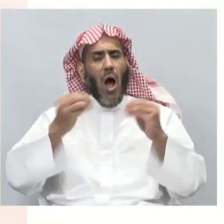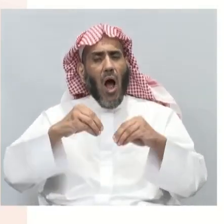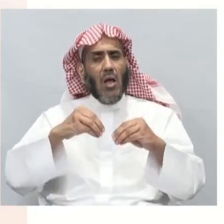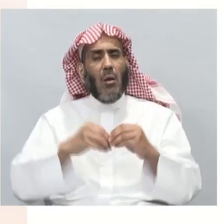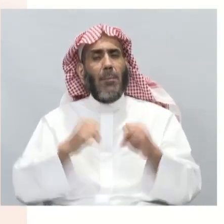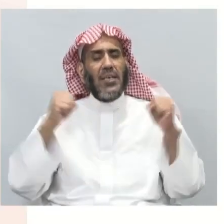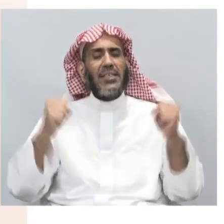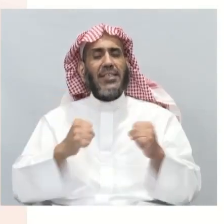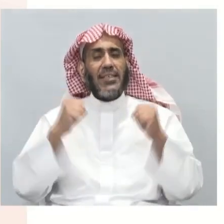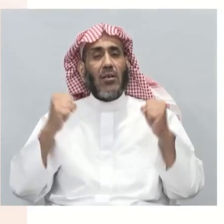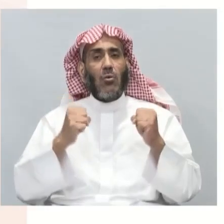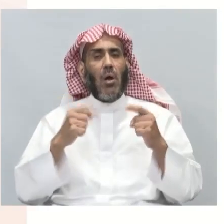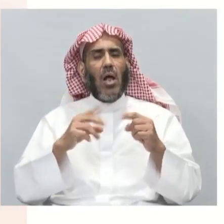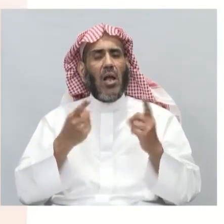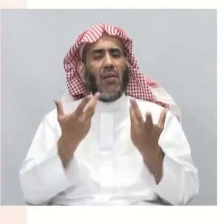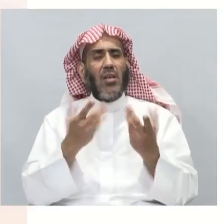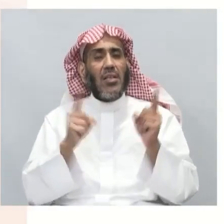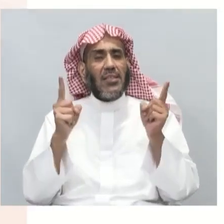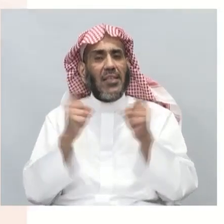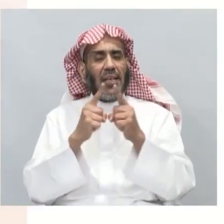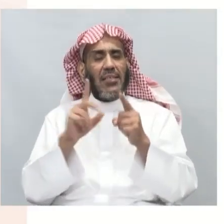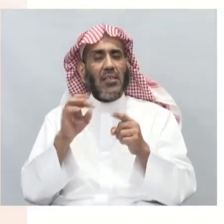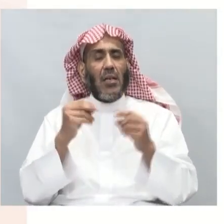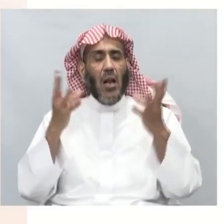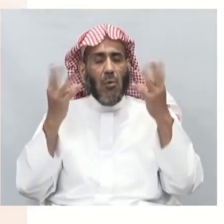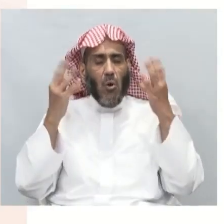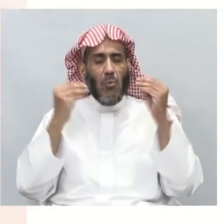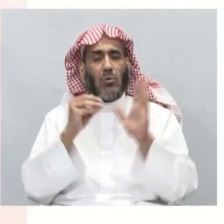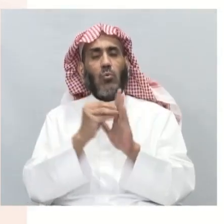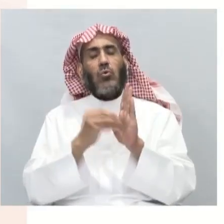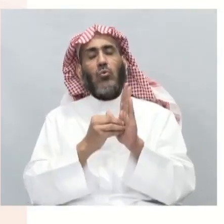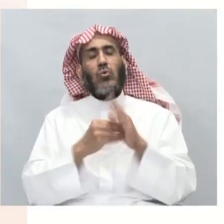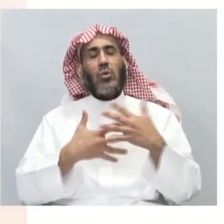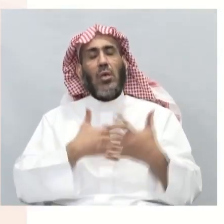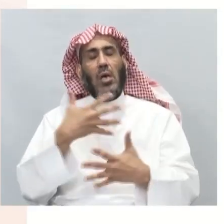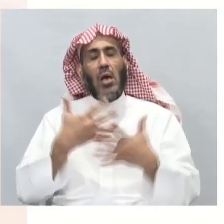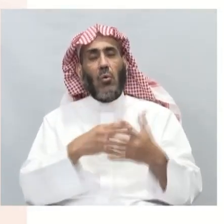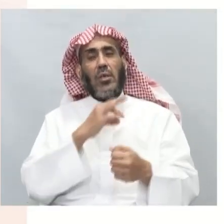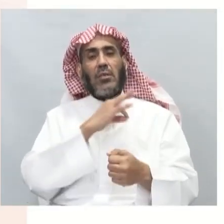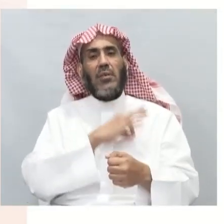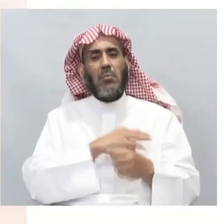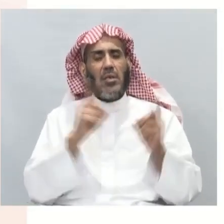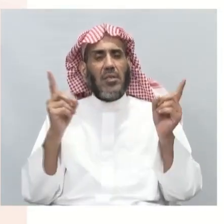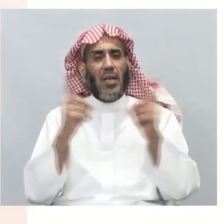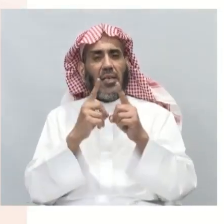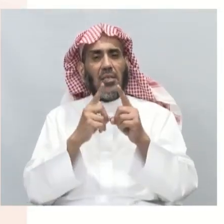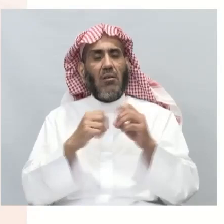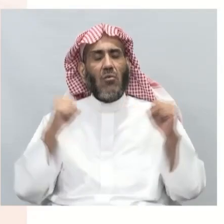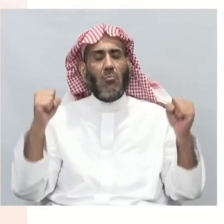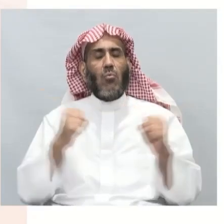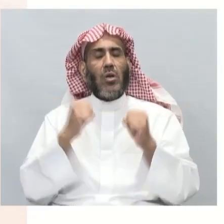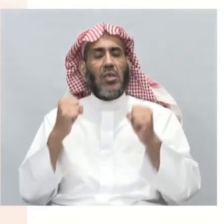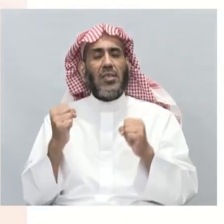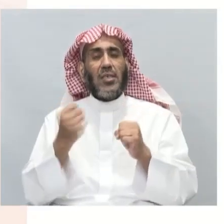التدرب على كيفيه التلخيص الجيد للمعلومات والنصوص حاول الاستفاده من التلخيص في المراجعه